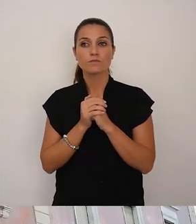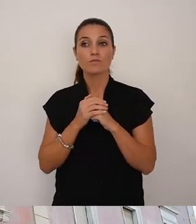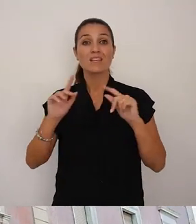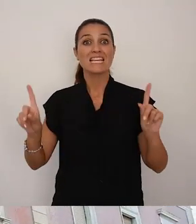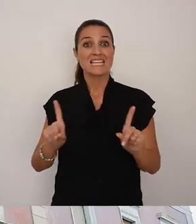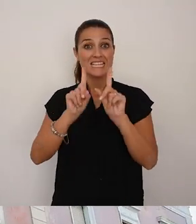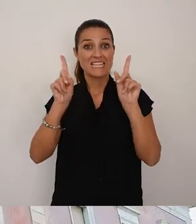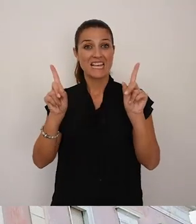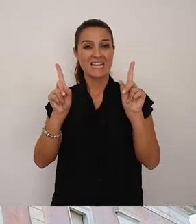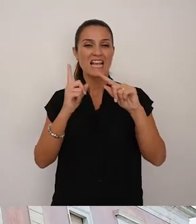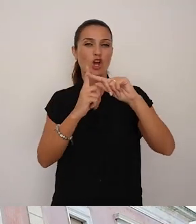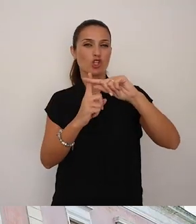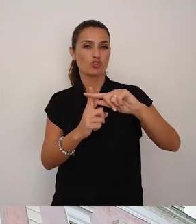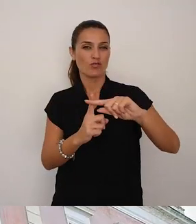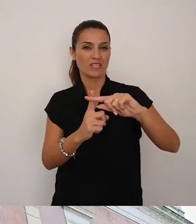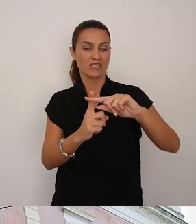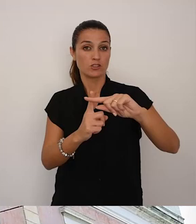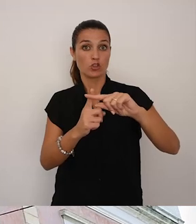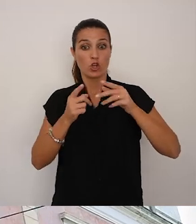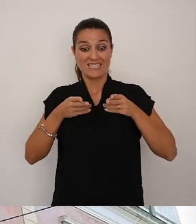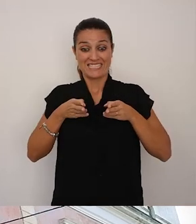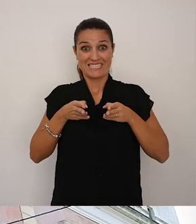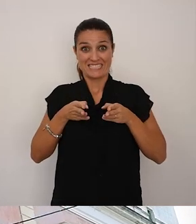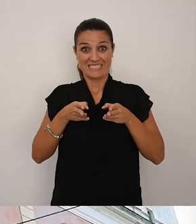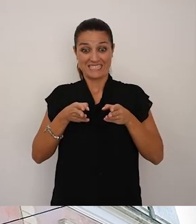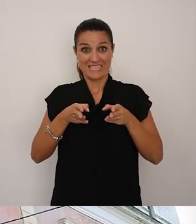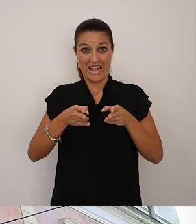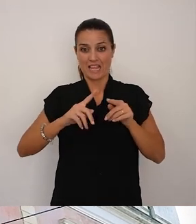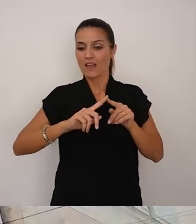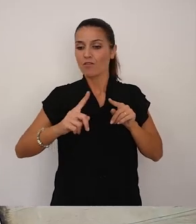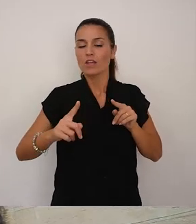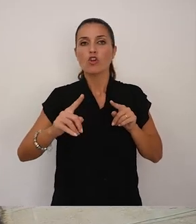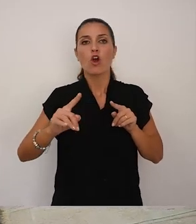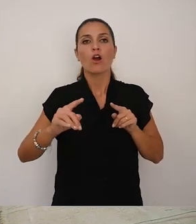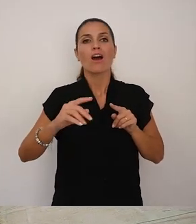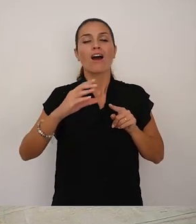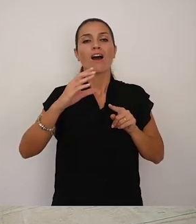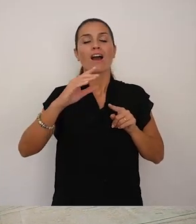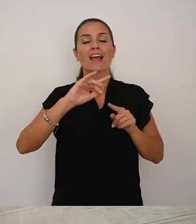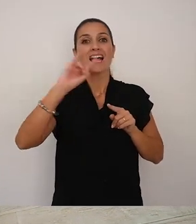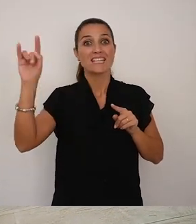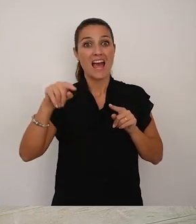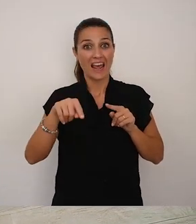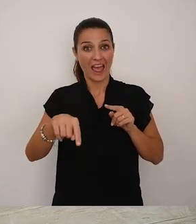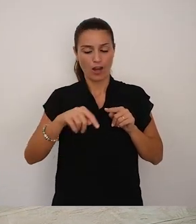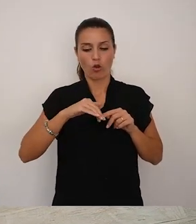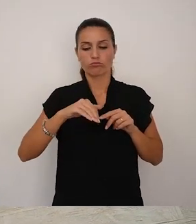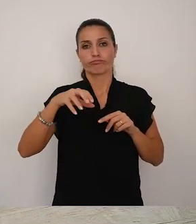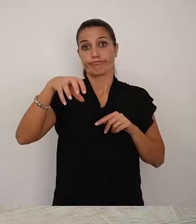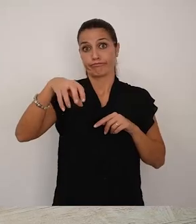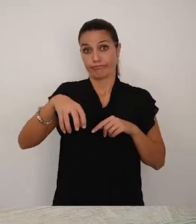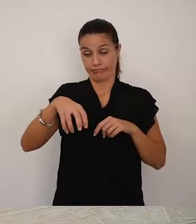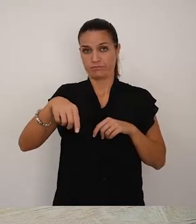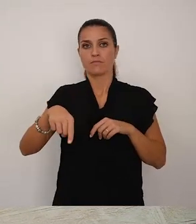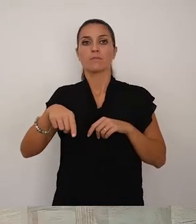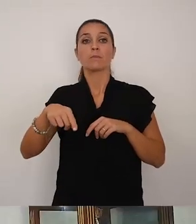La chiesa del Crocefisso è posizionata lungo la strada che conduce a Casarano. Alla fine del Seicento